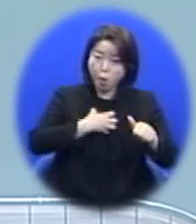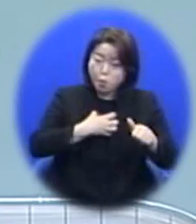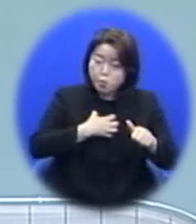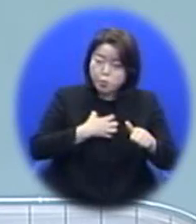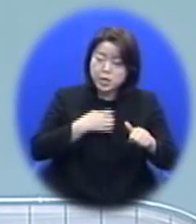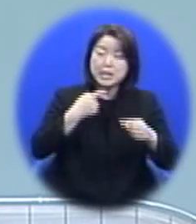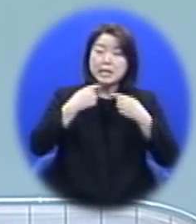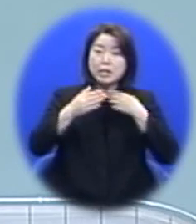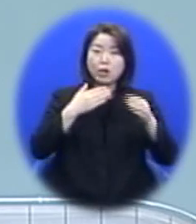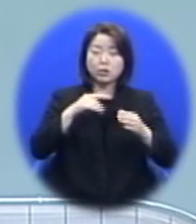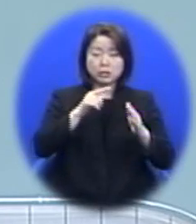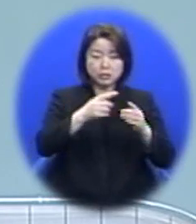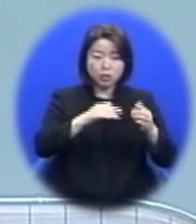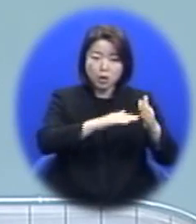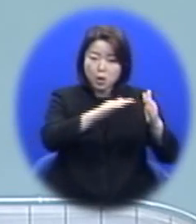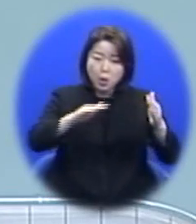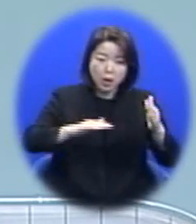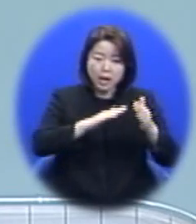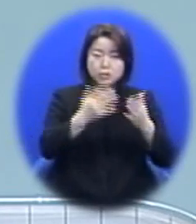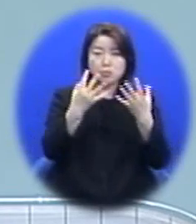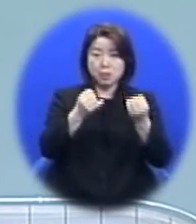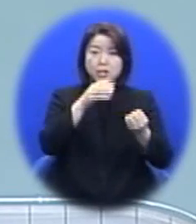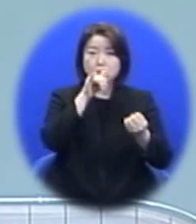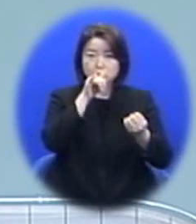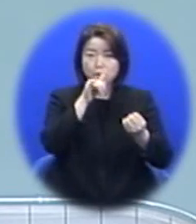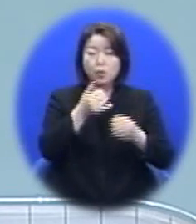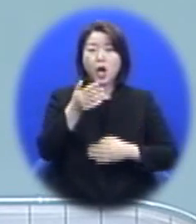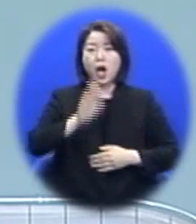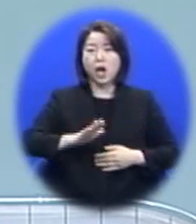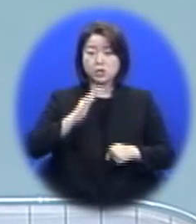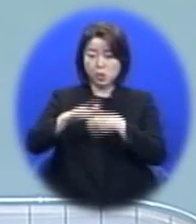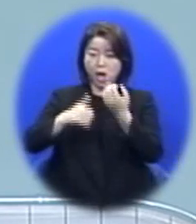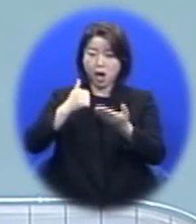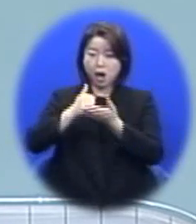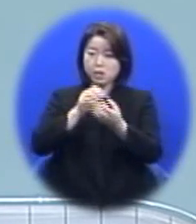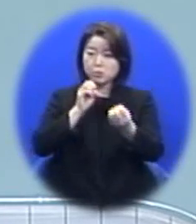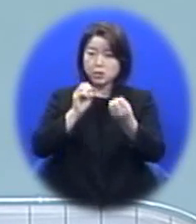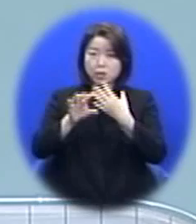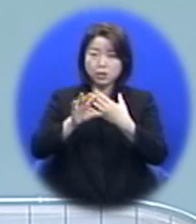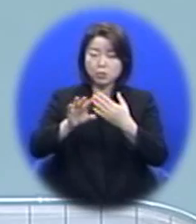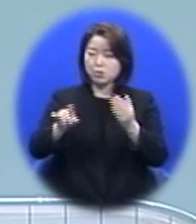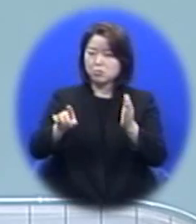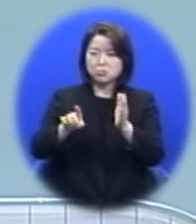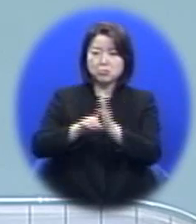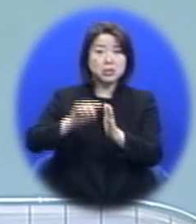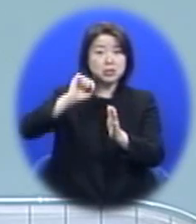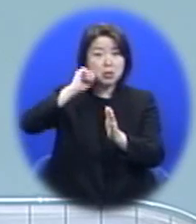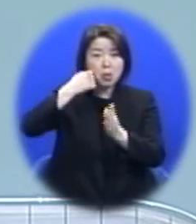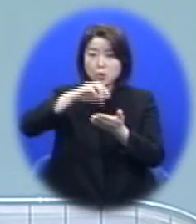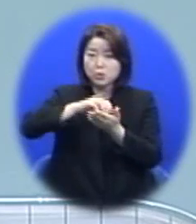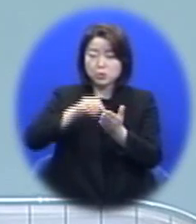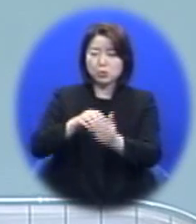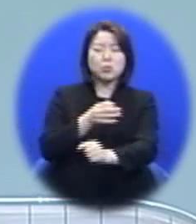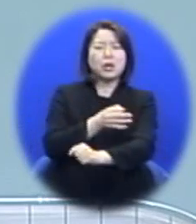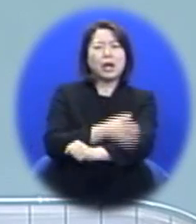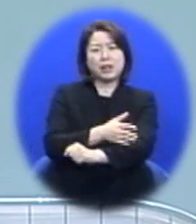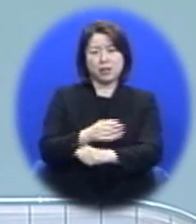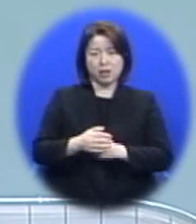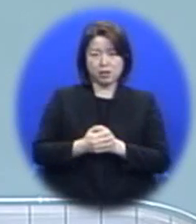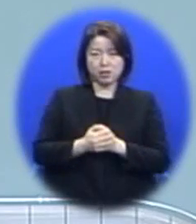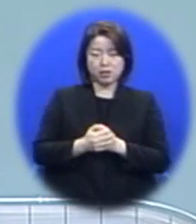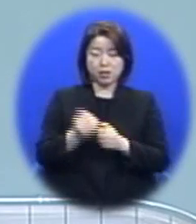그런 교우들의 가정도 많습니다. 그런데 하나님의 대답은 믿어지지 않을 정도로 간단합니다.